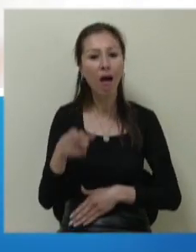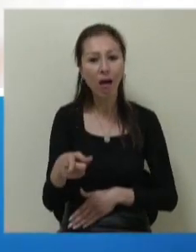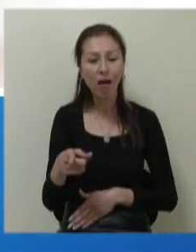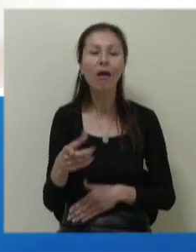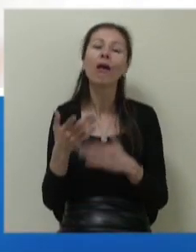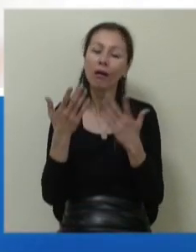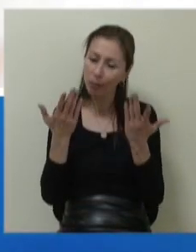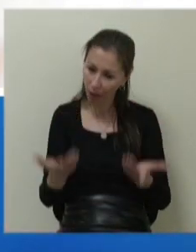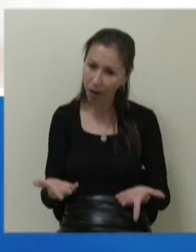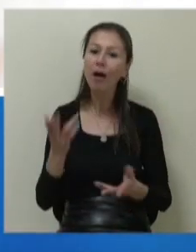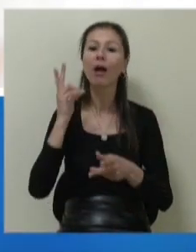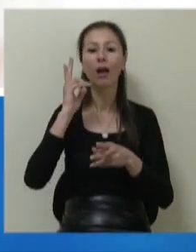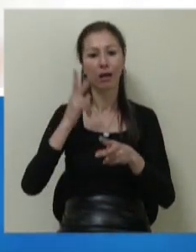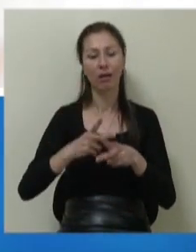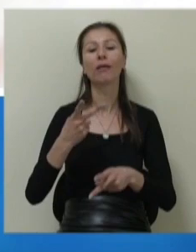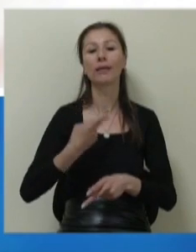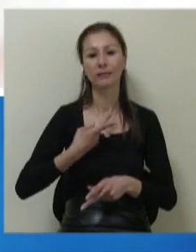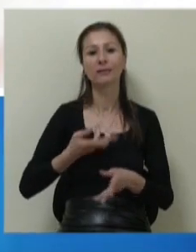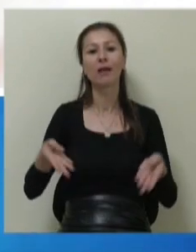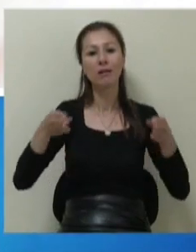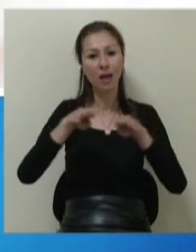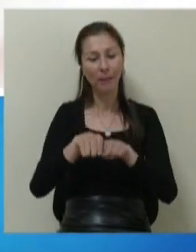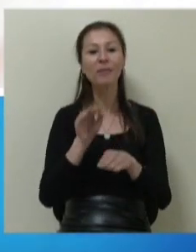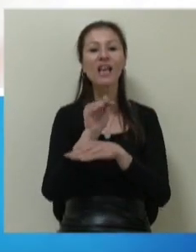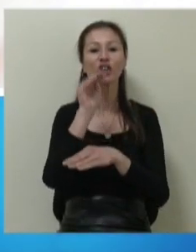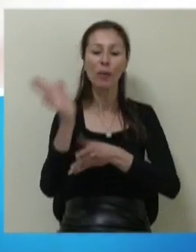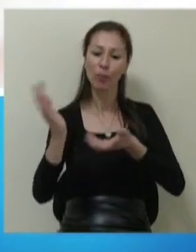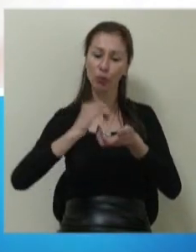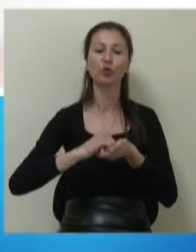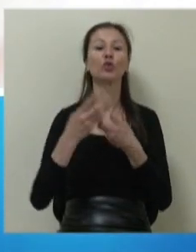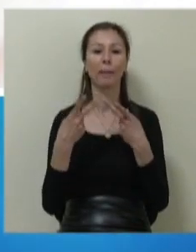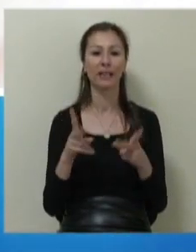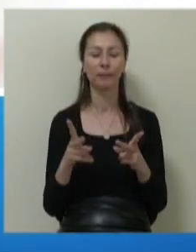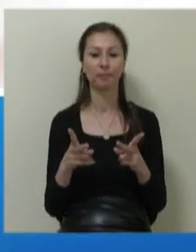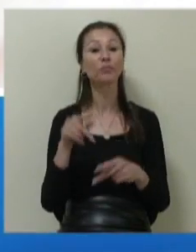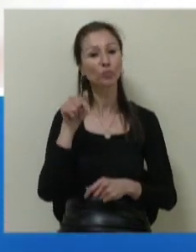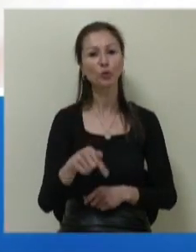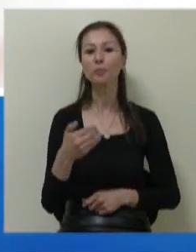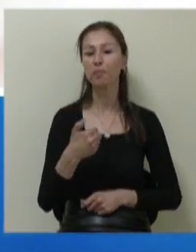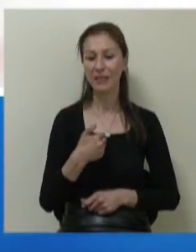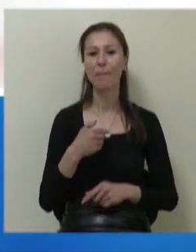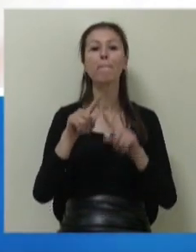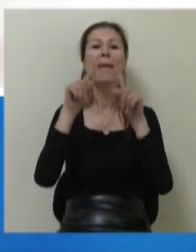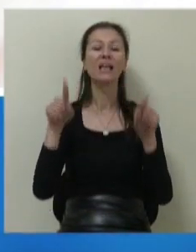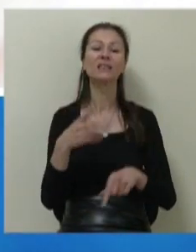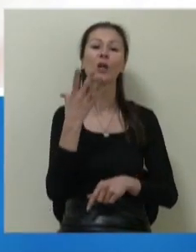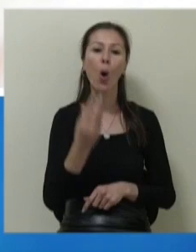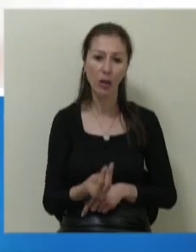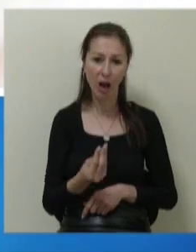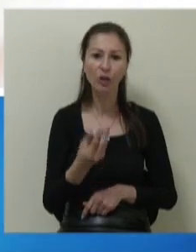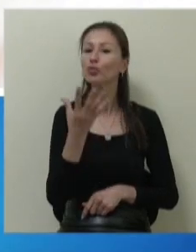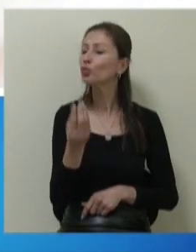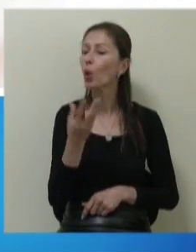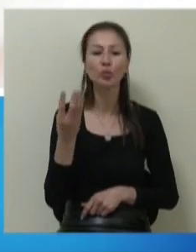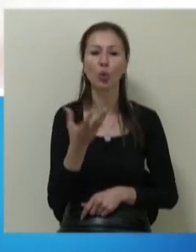pekala kendisini kapatabilip yaşamla yeniden bütünleşebilir. Bu bizim mekansal olarak atabileceğimiz çok